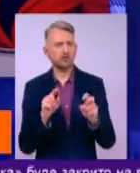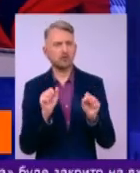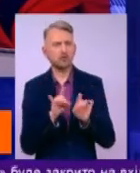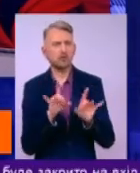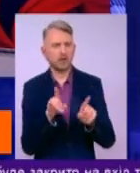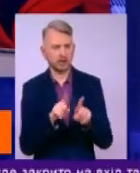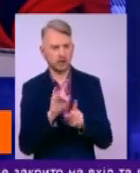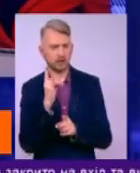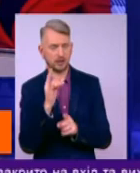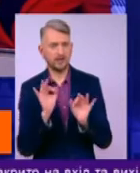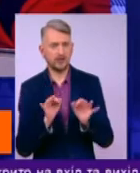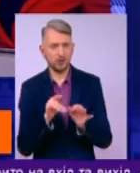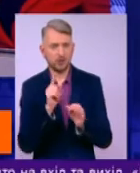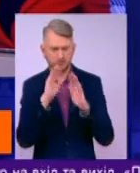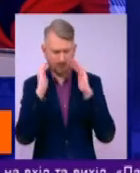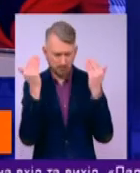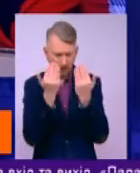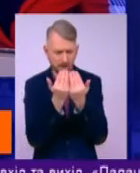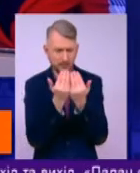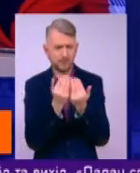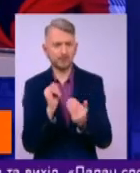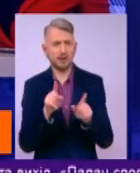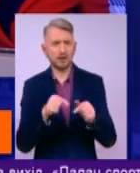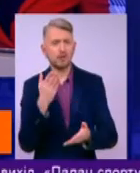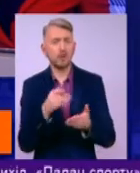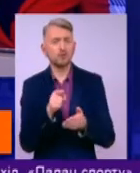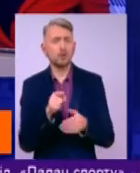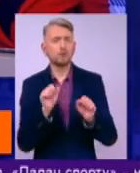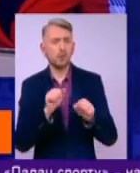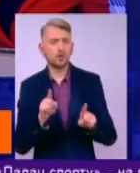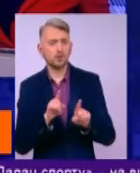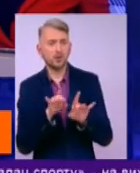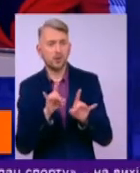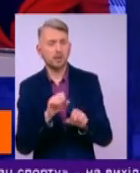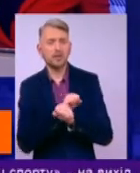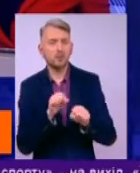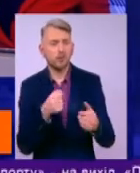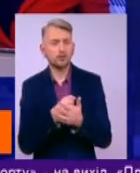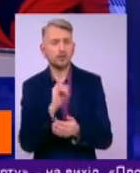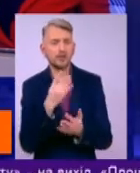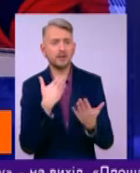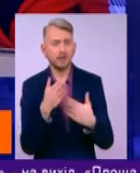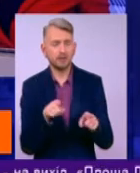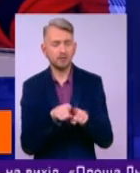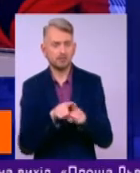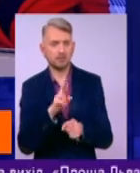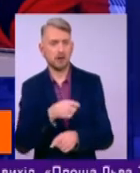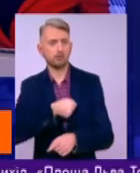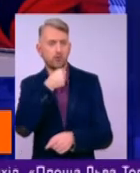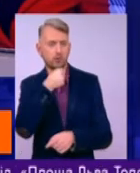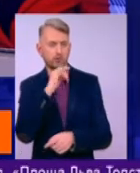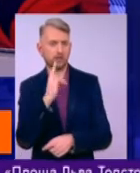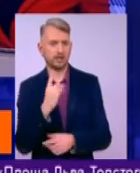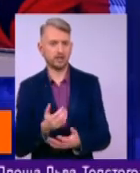така дитина? Звичайно, вона замикається, навіть якщо б і могла щось розповісти. Не можна до дитини ставитися, як до дорослої людини.